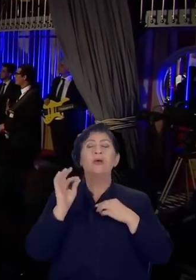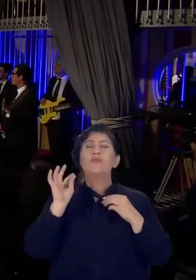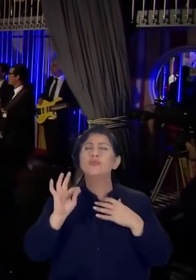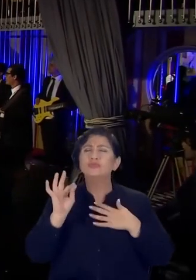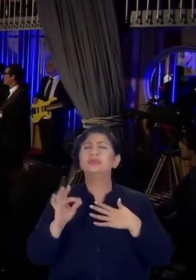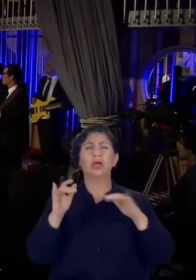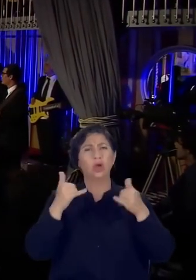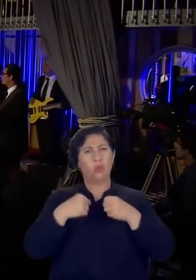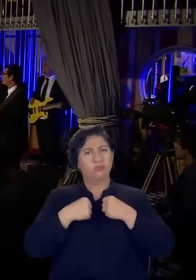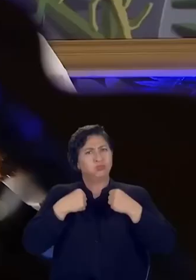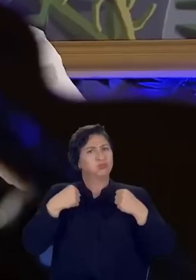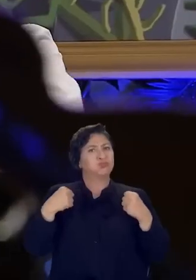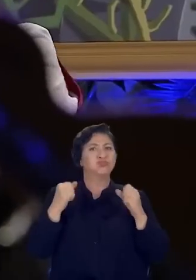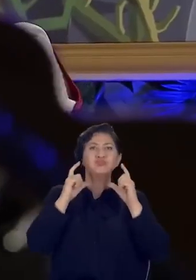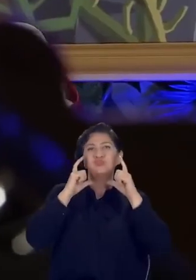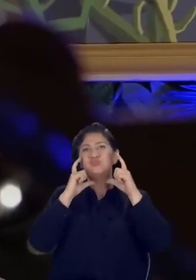mümkün olduğu kadar kilo alalım.